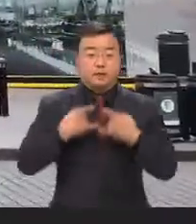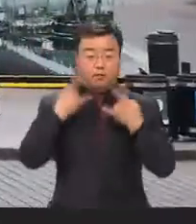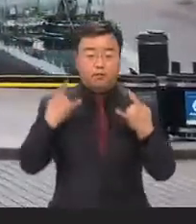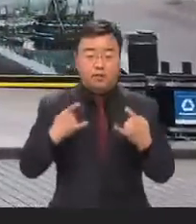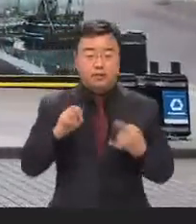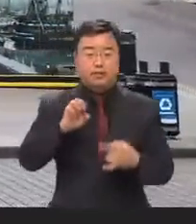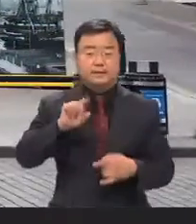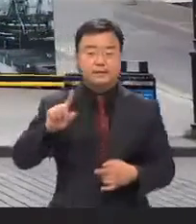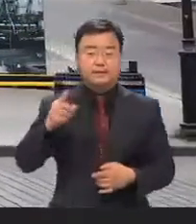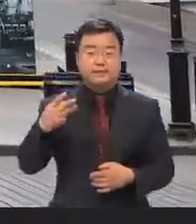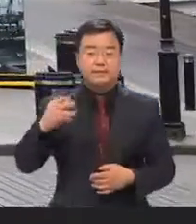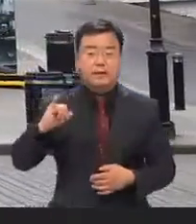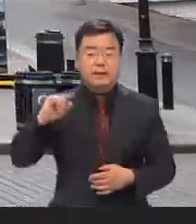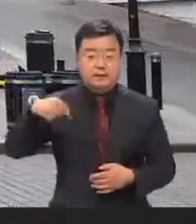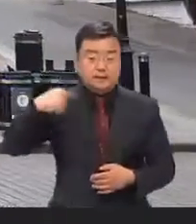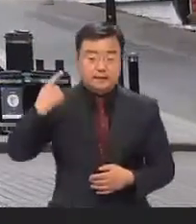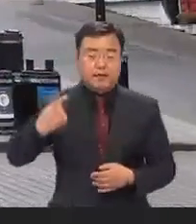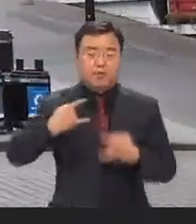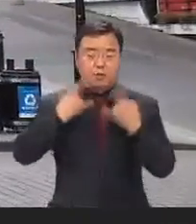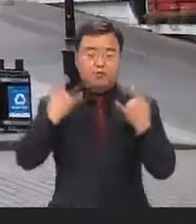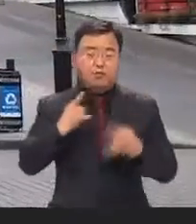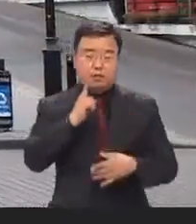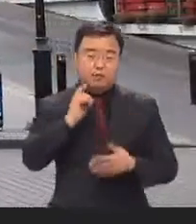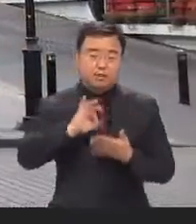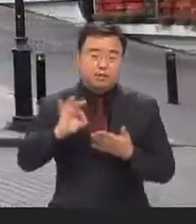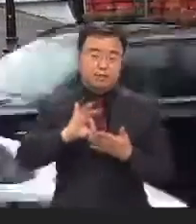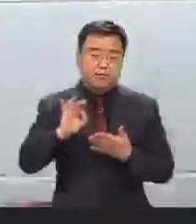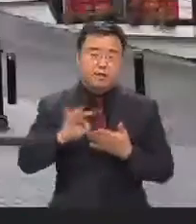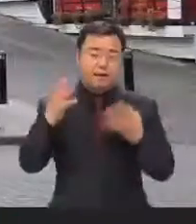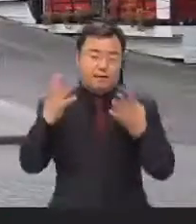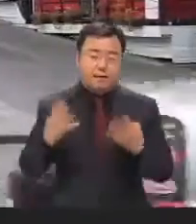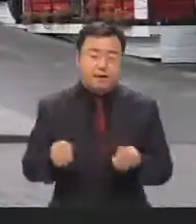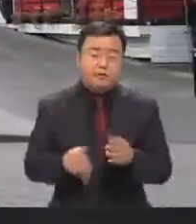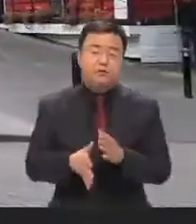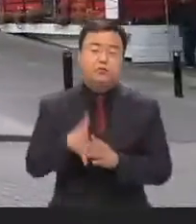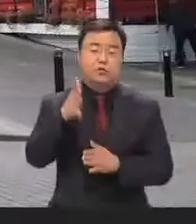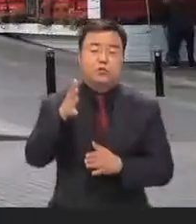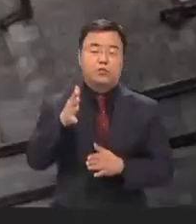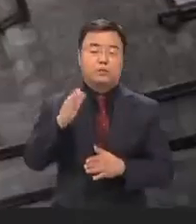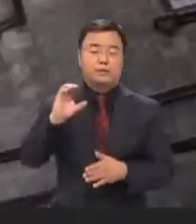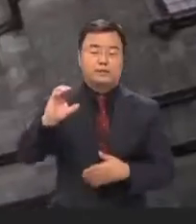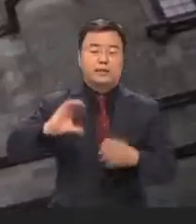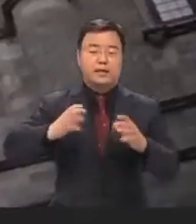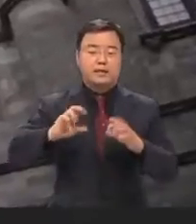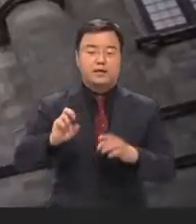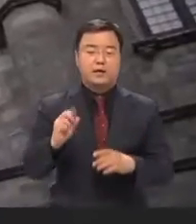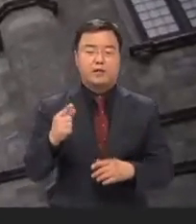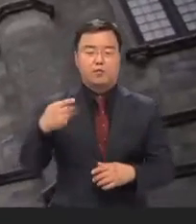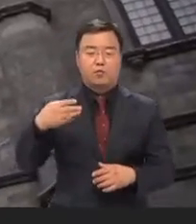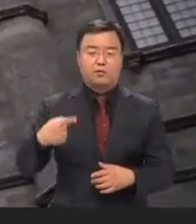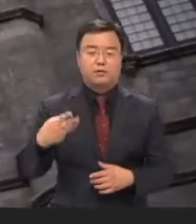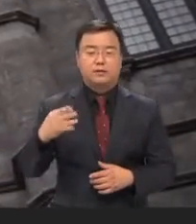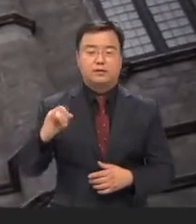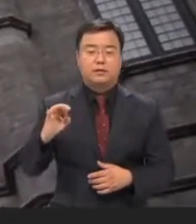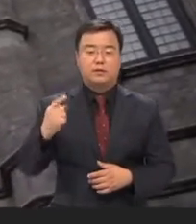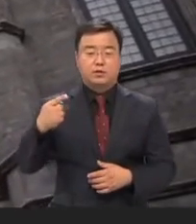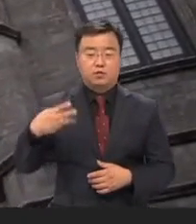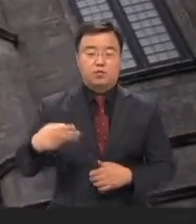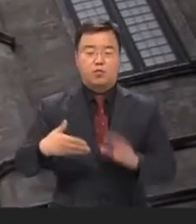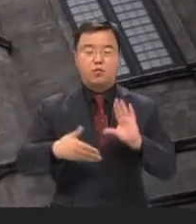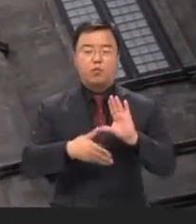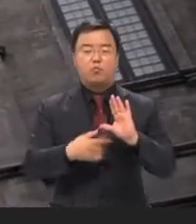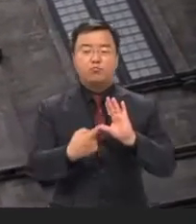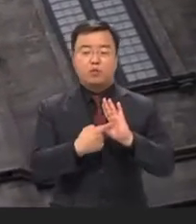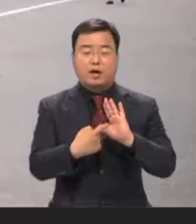파리 다음으로 프랑스어 사용자가 많은 도시, 바로 캐나다 몬트리올입니다. 북아메리카의 파리답게